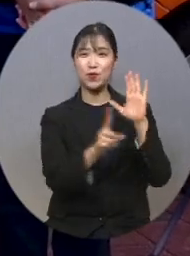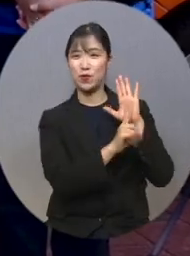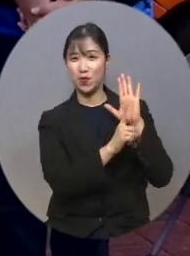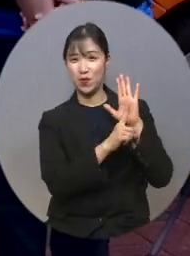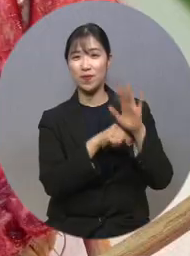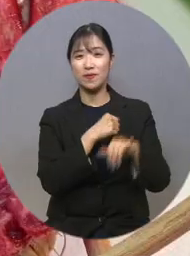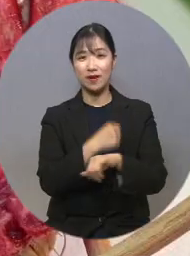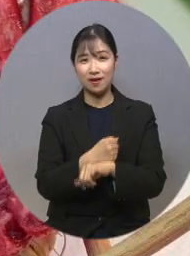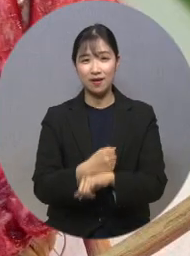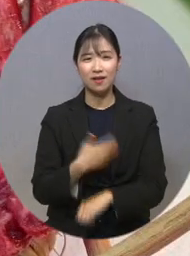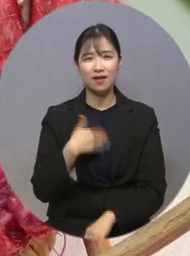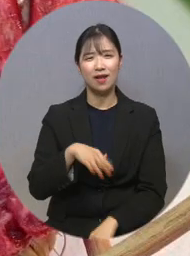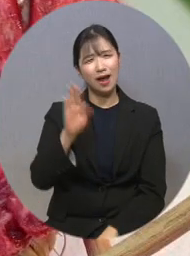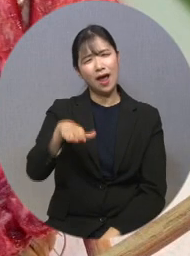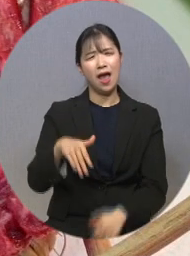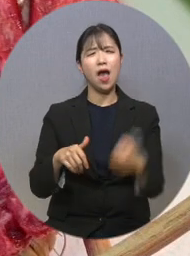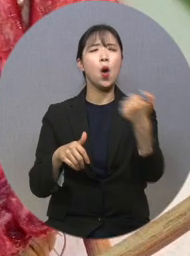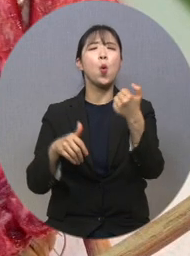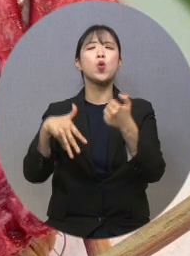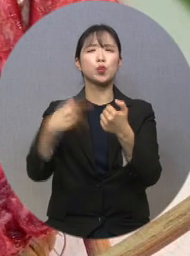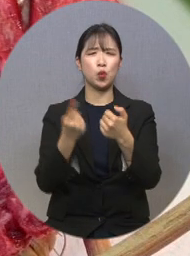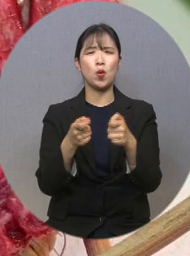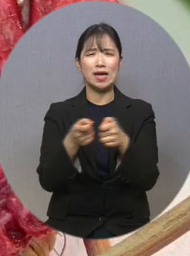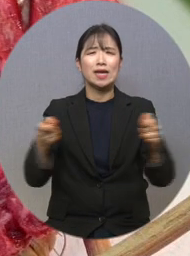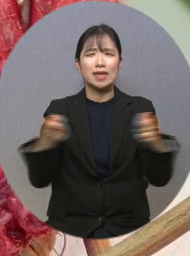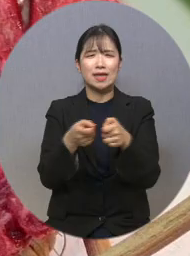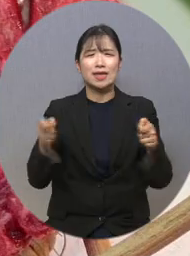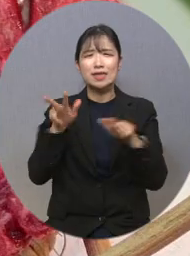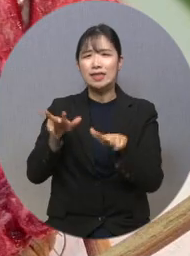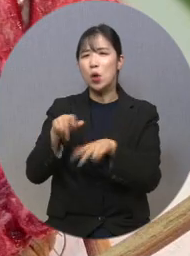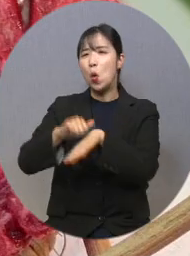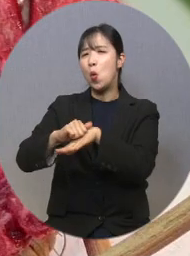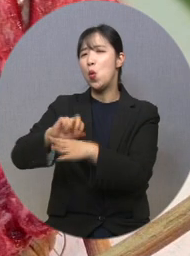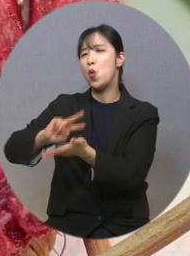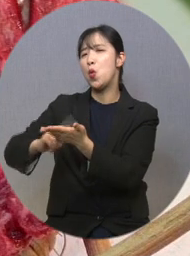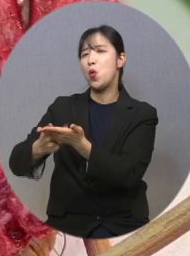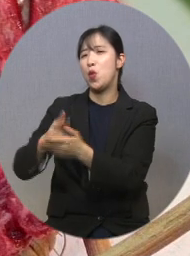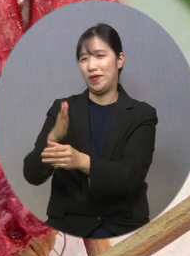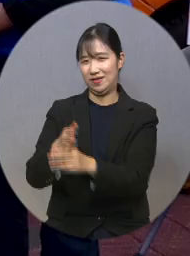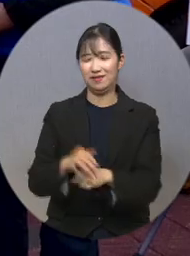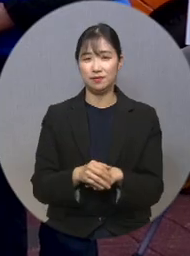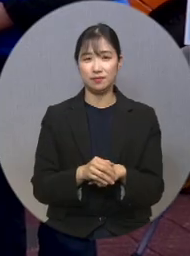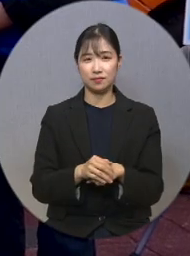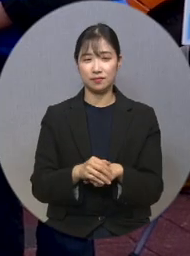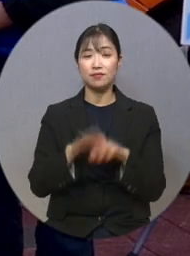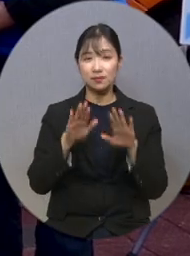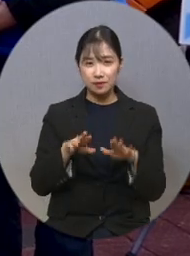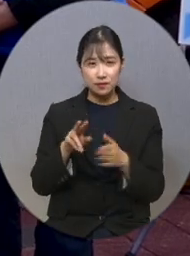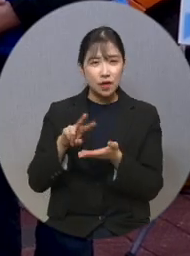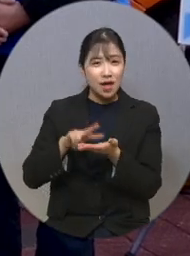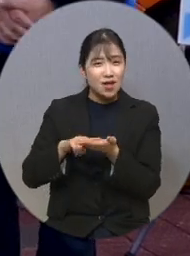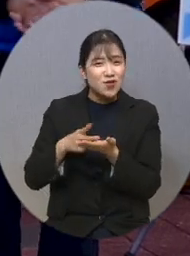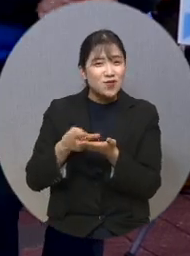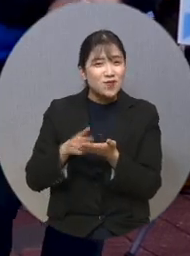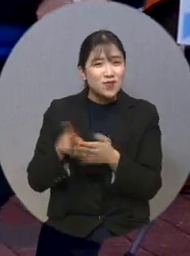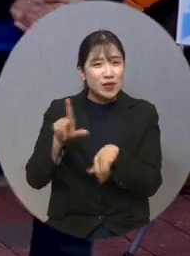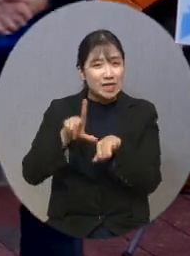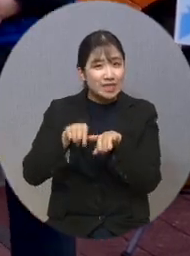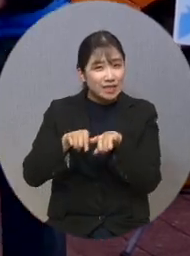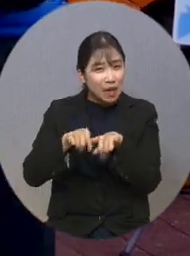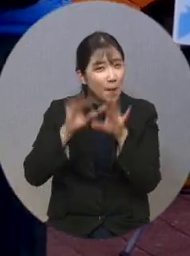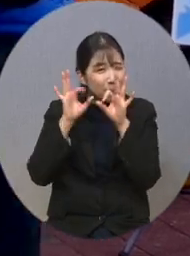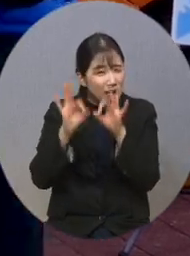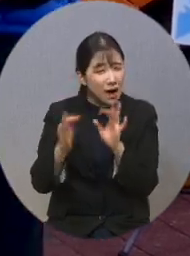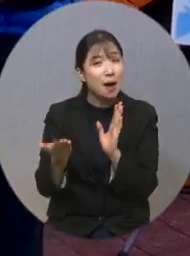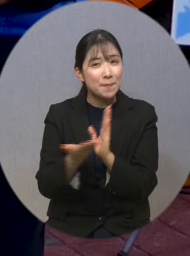시간 드릴 누나, 겁니다. 50초로 하죠. 한우 굽고 있는데. 길게 길게. 일단 그러면 굽는 거 가서의 시간이